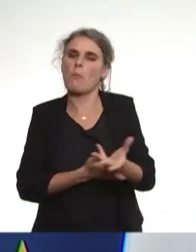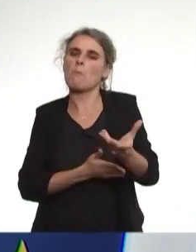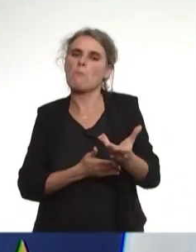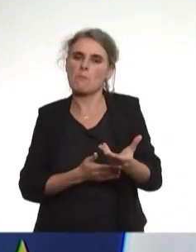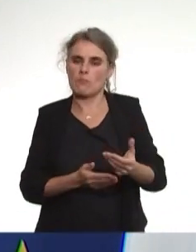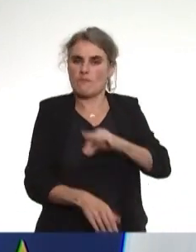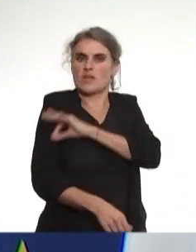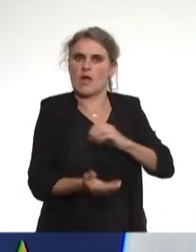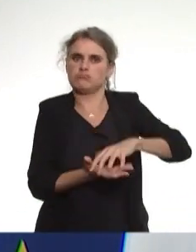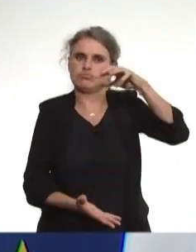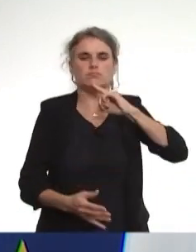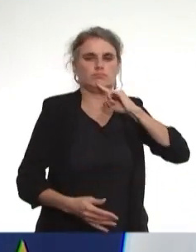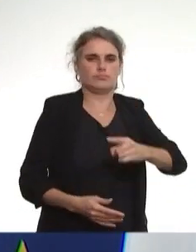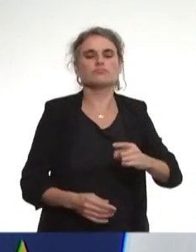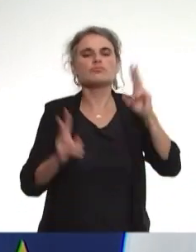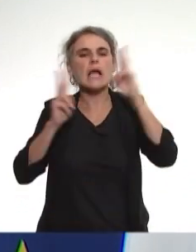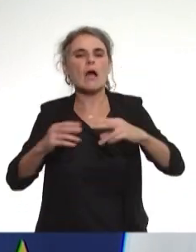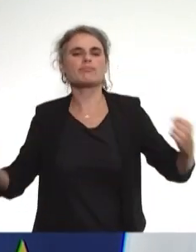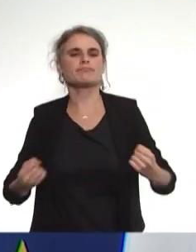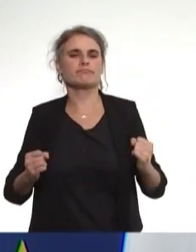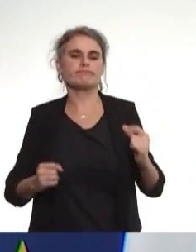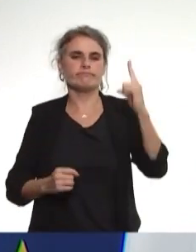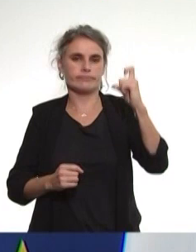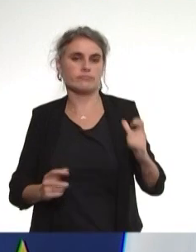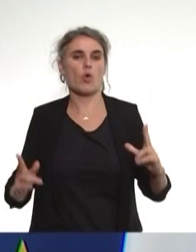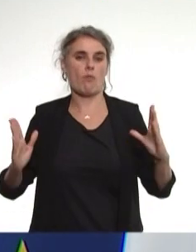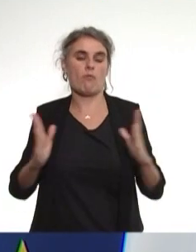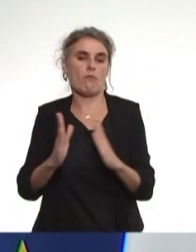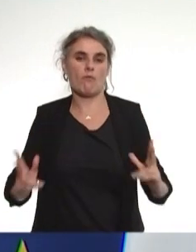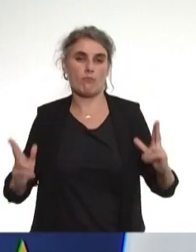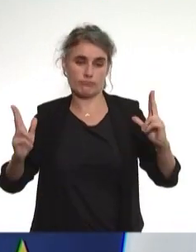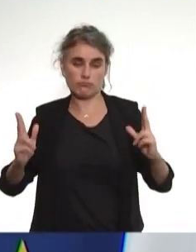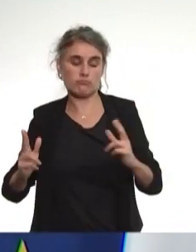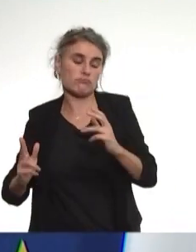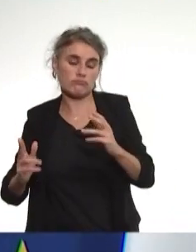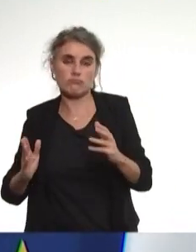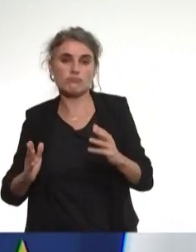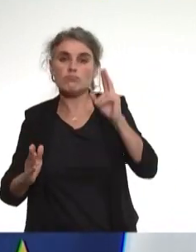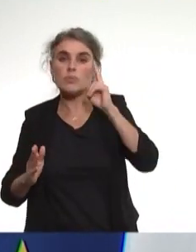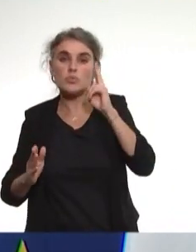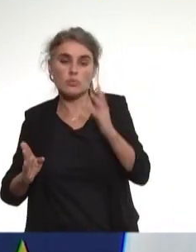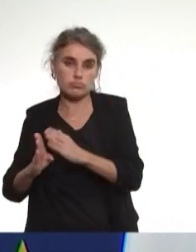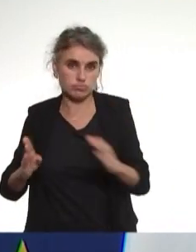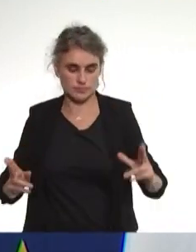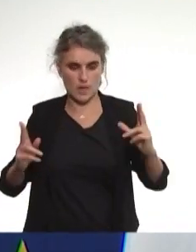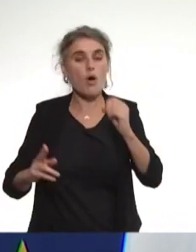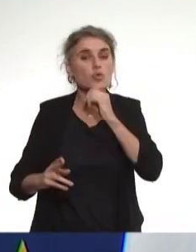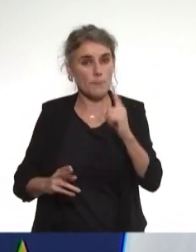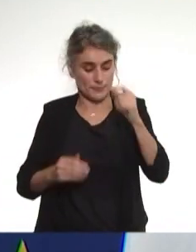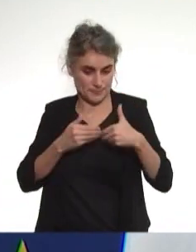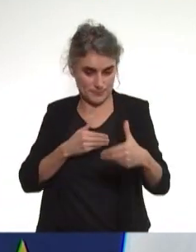la campagne vaccinale va commencer le 13 octobre et ne commence pas pour les français le 13 octobre elle commence pour les publics vulnérables